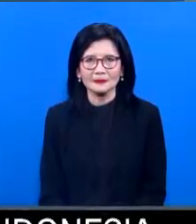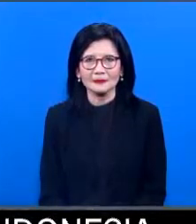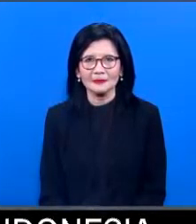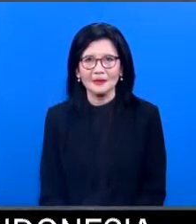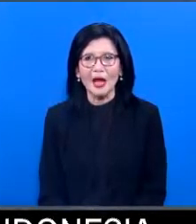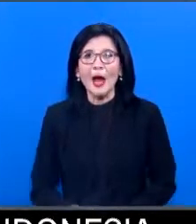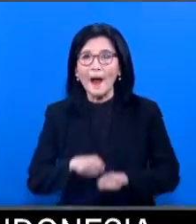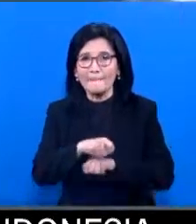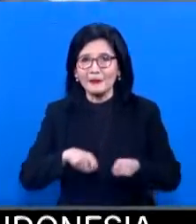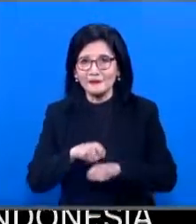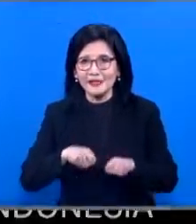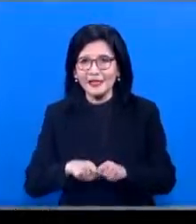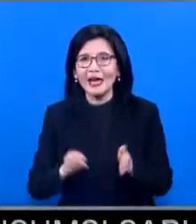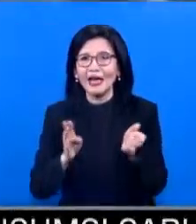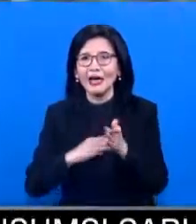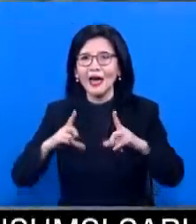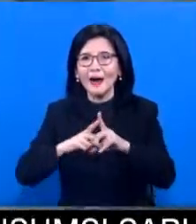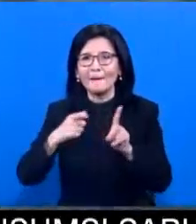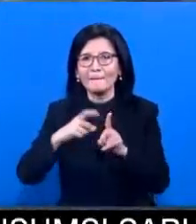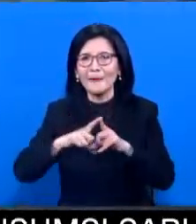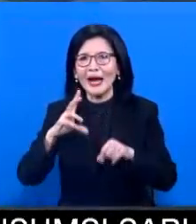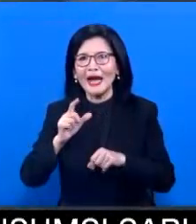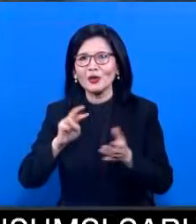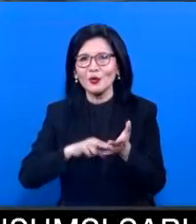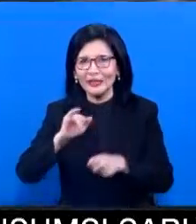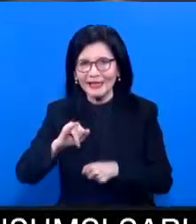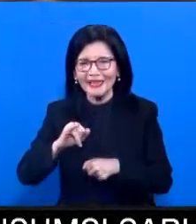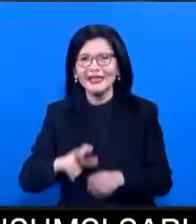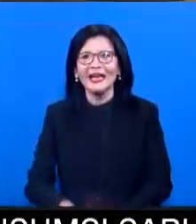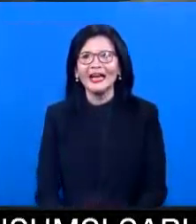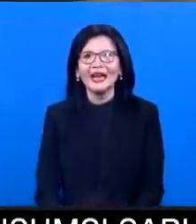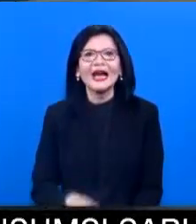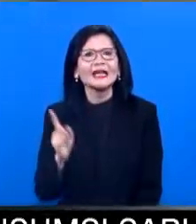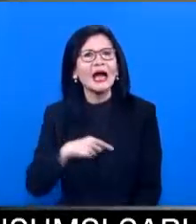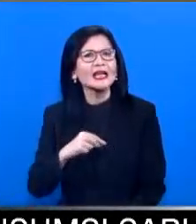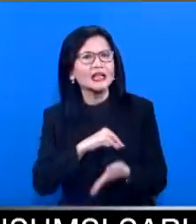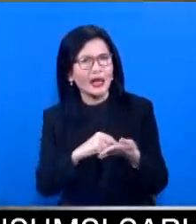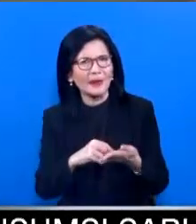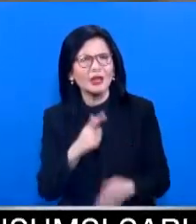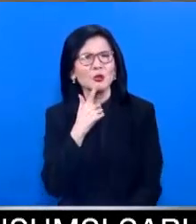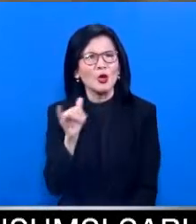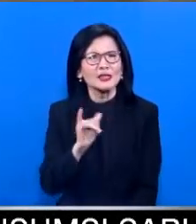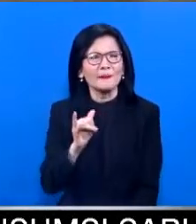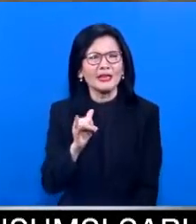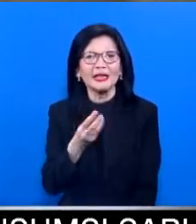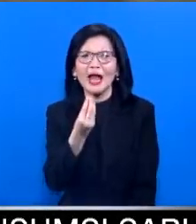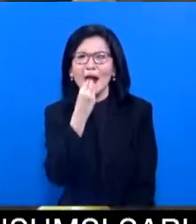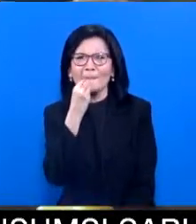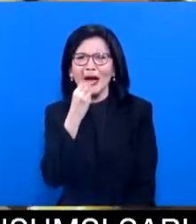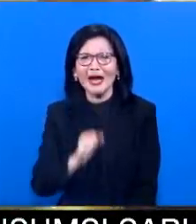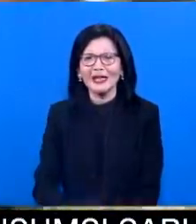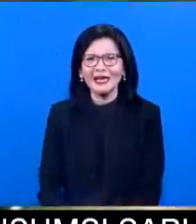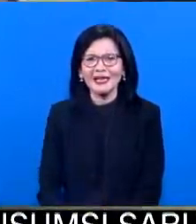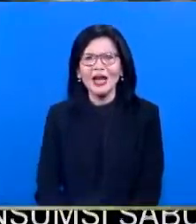Bistik, makaroni schotel, hingga klaper tart. Dari namanya aja makanan-makanan ini agak kebarat-baratan